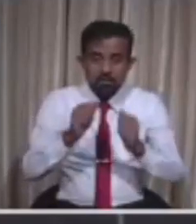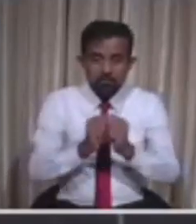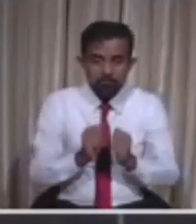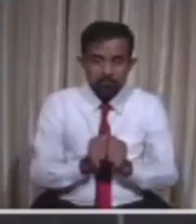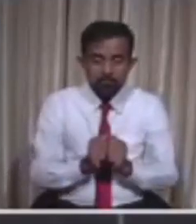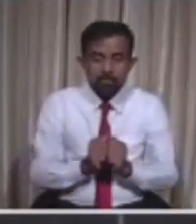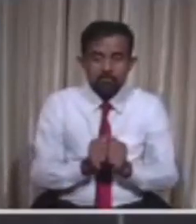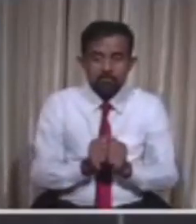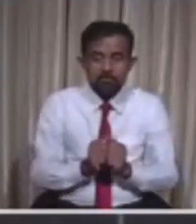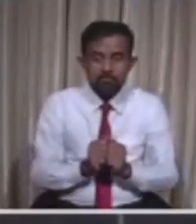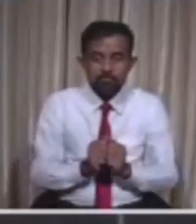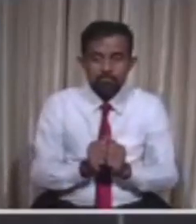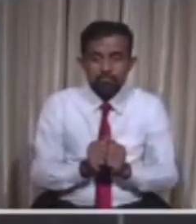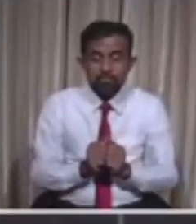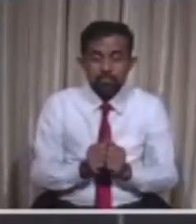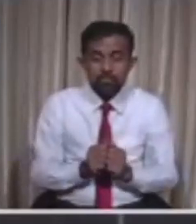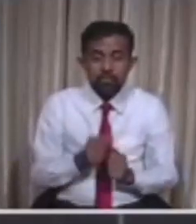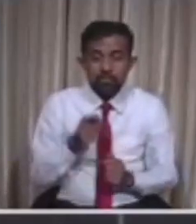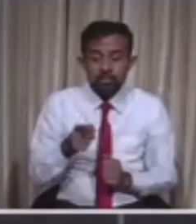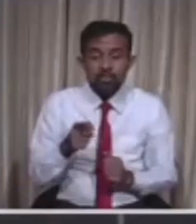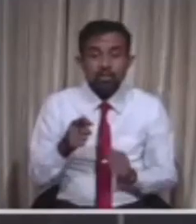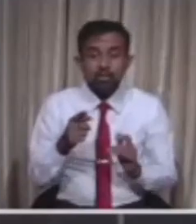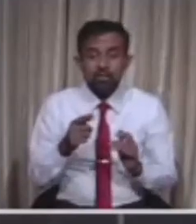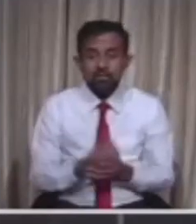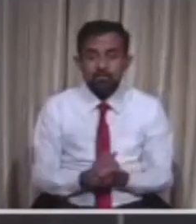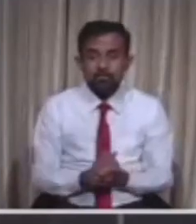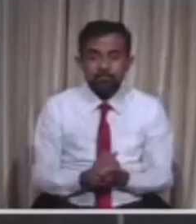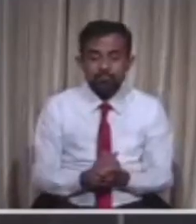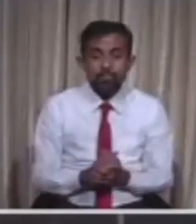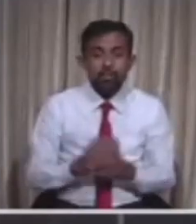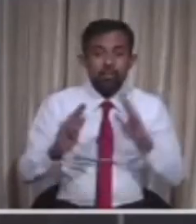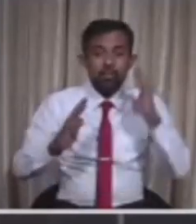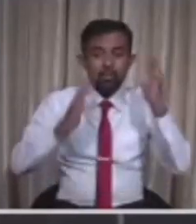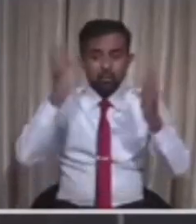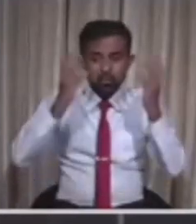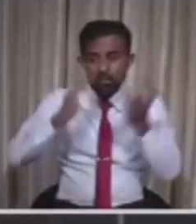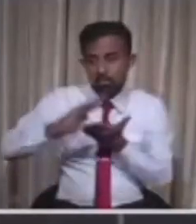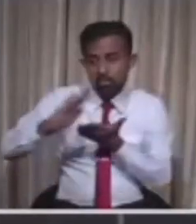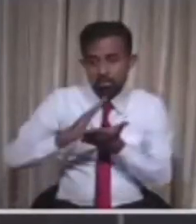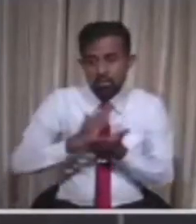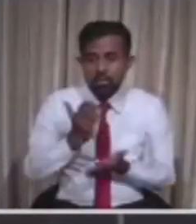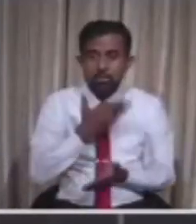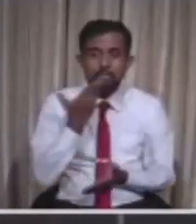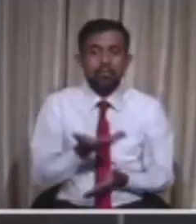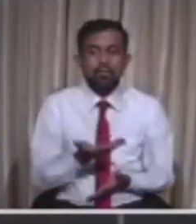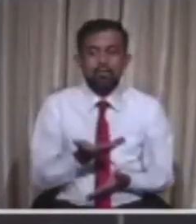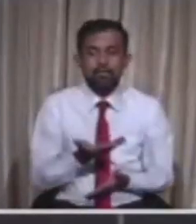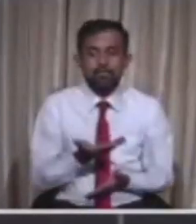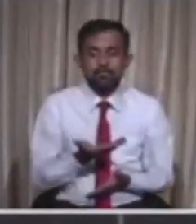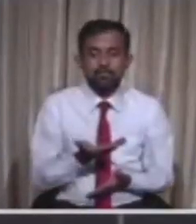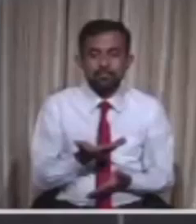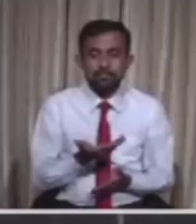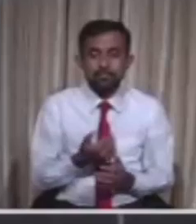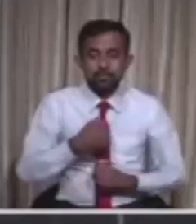එහෙමනම් ඒ ජාත්‍යන්තර සහාය අපිට ගන්න පුළුවන් වෙයි.